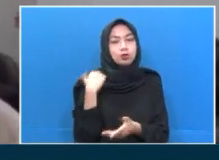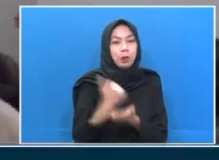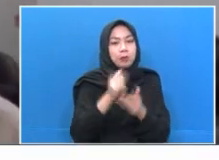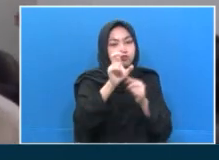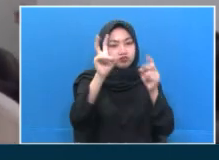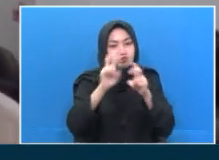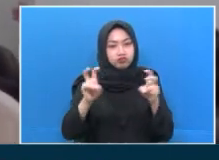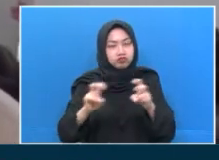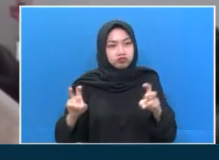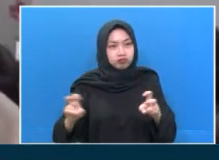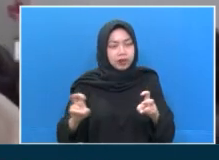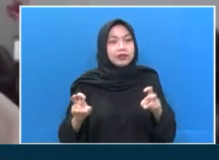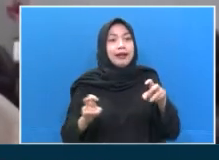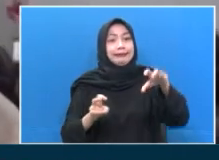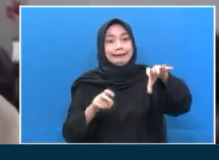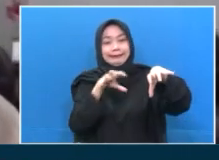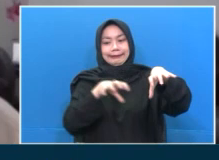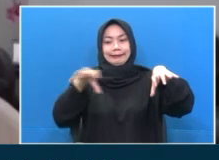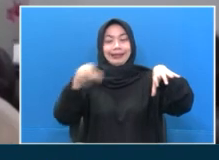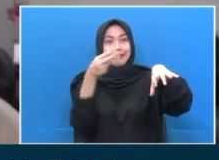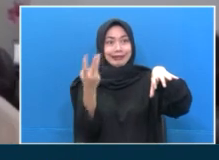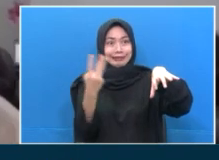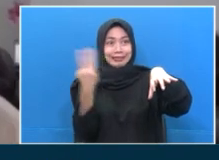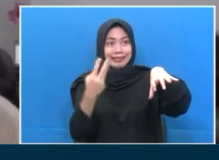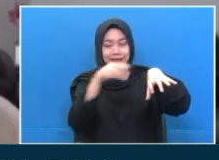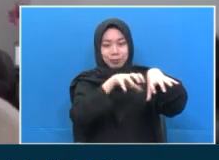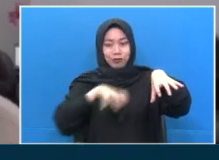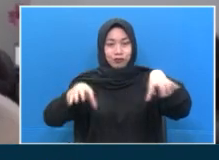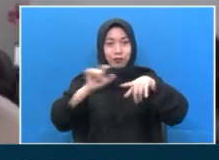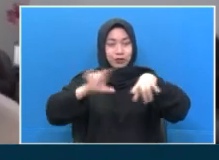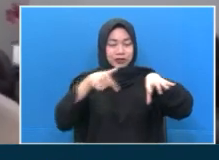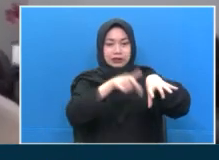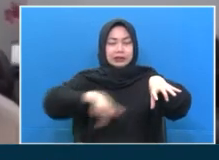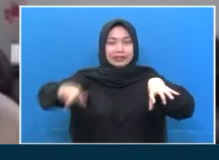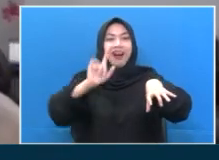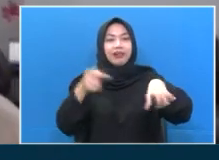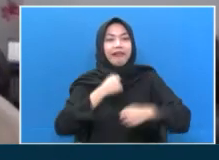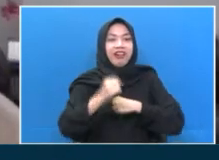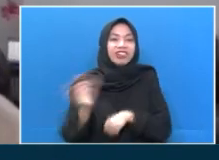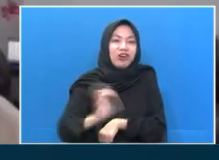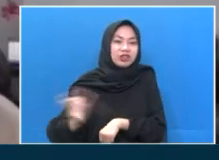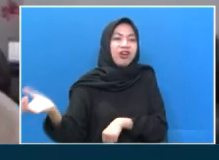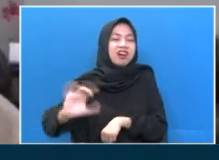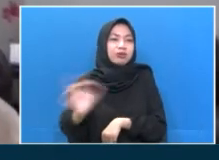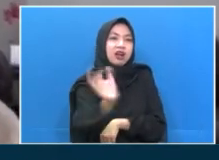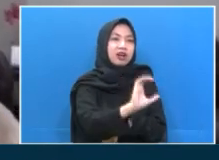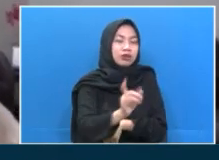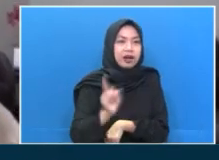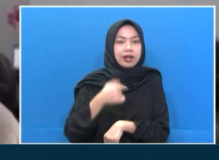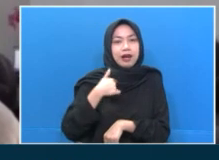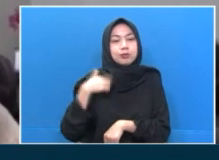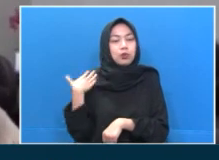itu selalu ada kegiatan serupa. Dan kami punya tim yang sudah memantau dan melakukan kegiatan